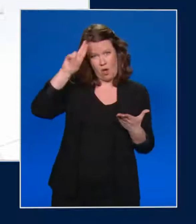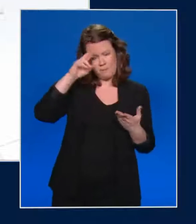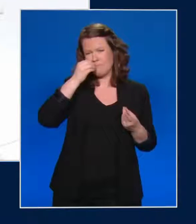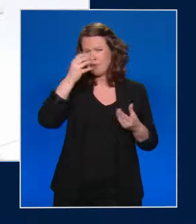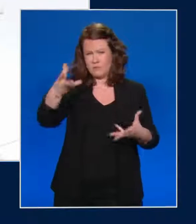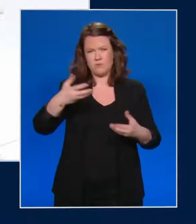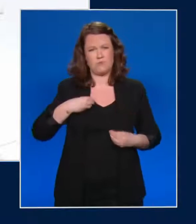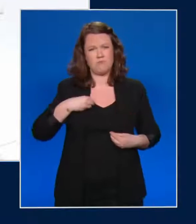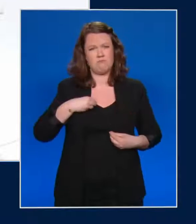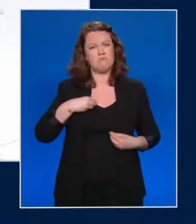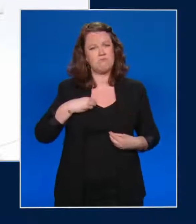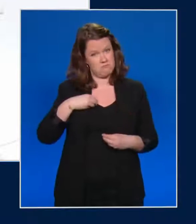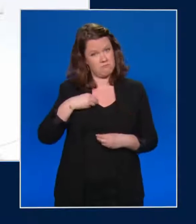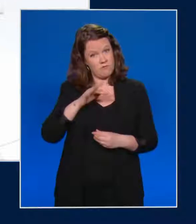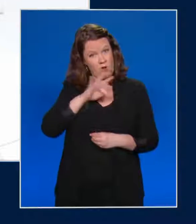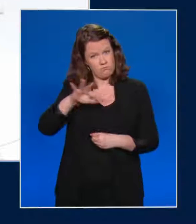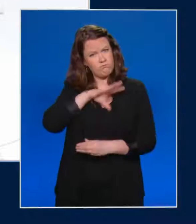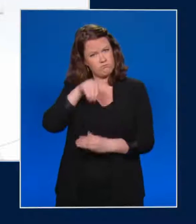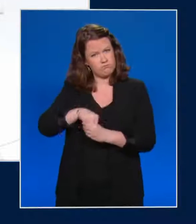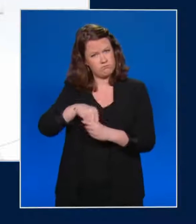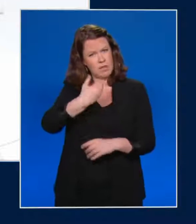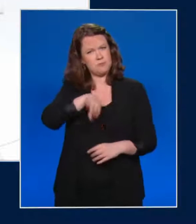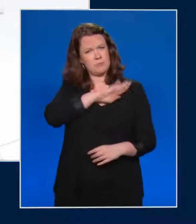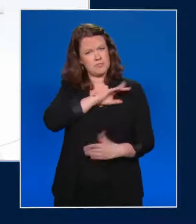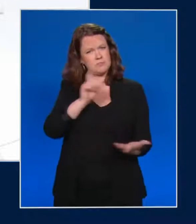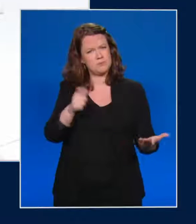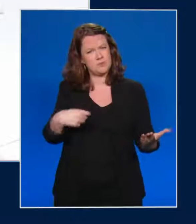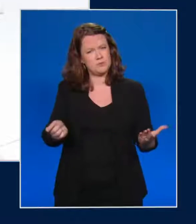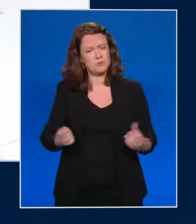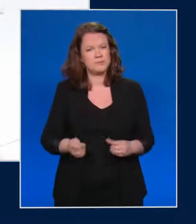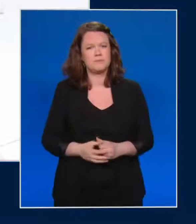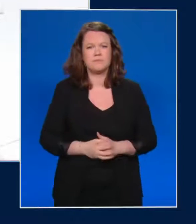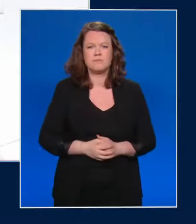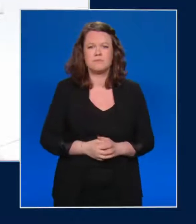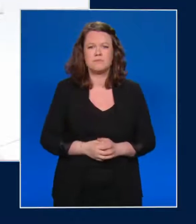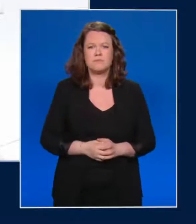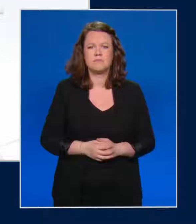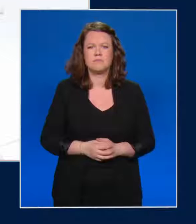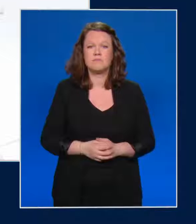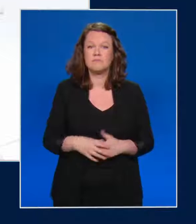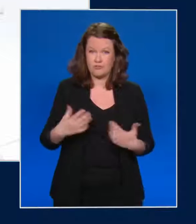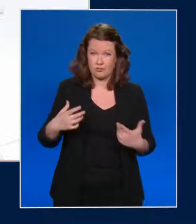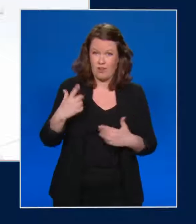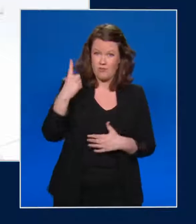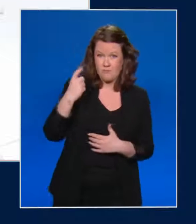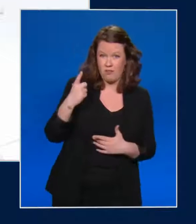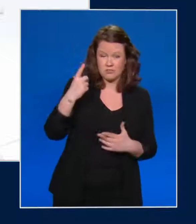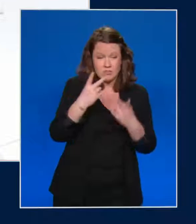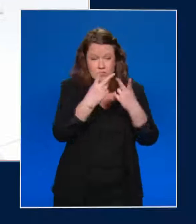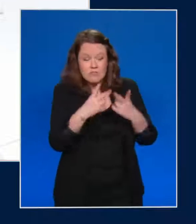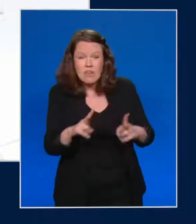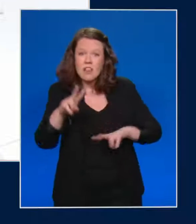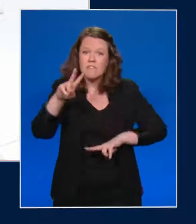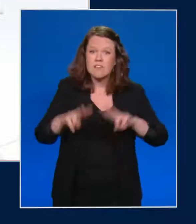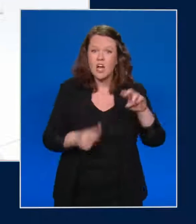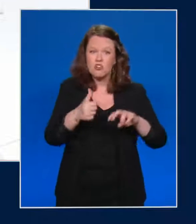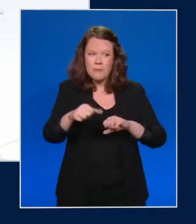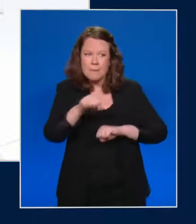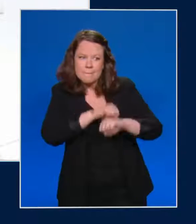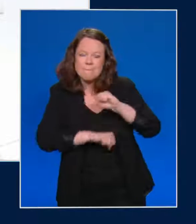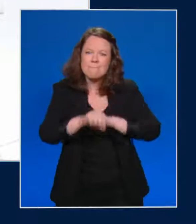prendra sa part et je veux ici d'ores et déjà remercier nos villes nos villages qui ont commencé à se mobiliser